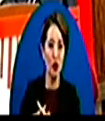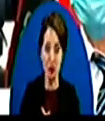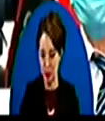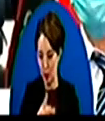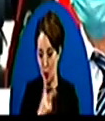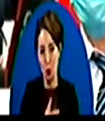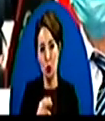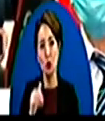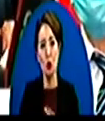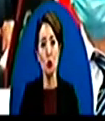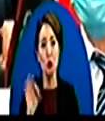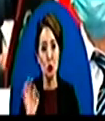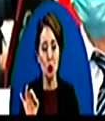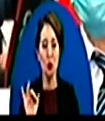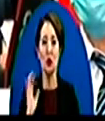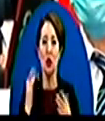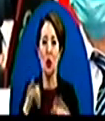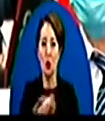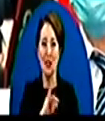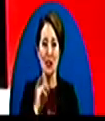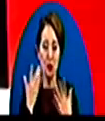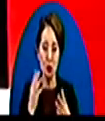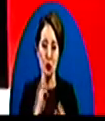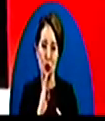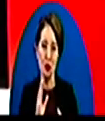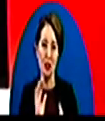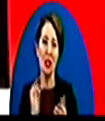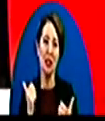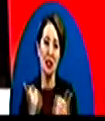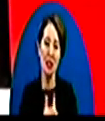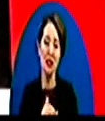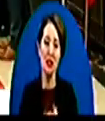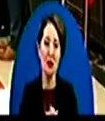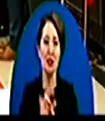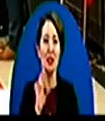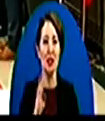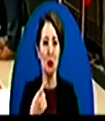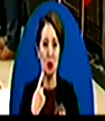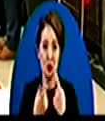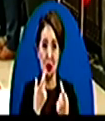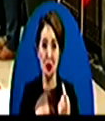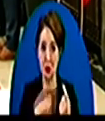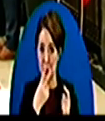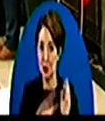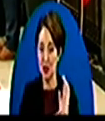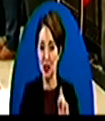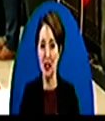тусах нь зөвгөж, улсын хурал дахь шударга иргэдийн нэгдсэн эвсэл намын зөвлөлийн гишүүд үзэж байна.